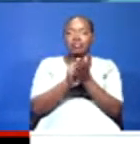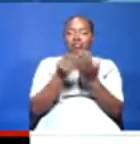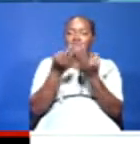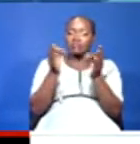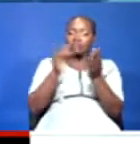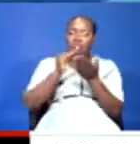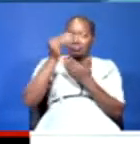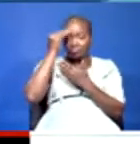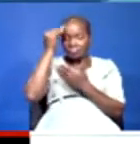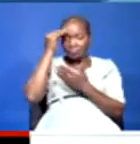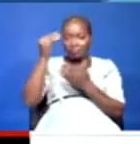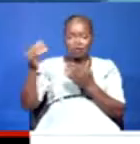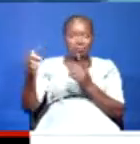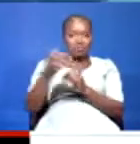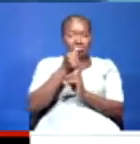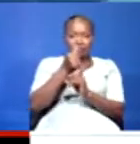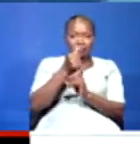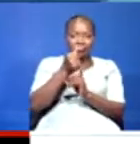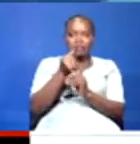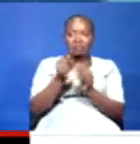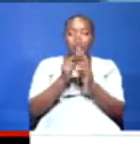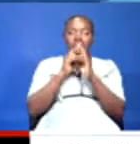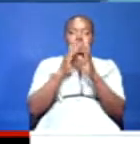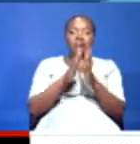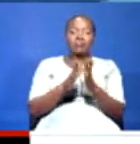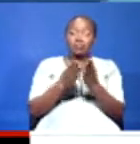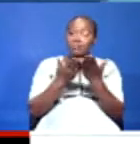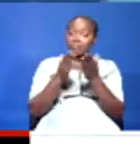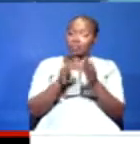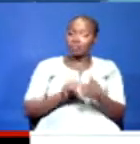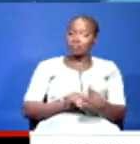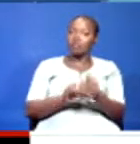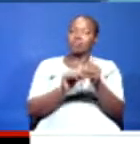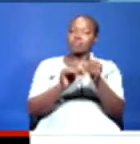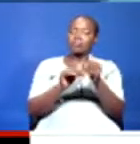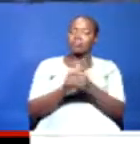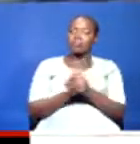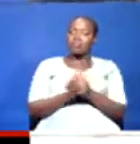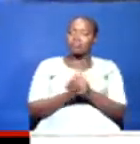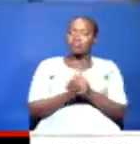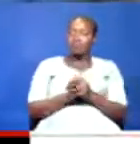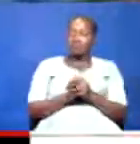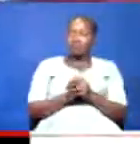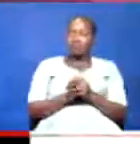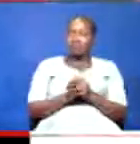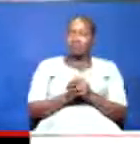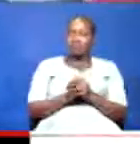malipo imeafikiwa. Mwanahabari wetu Wycliffe Oketch ana taarifa zaidi.